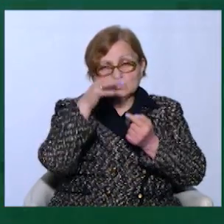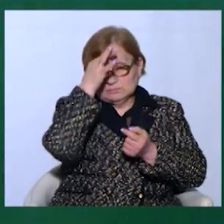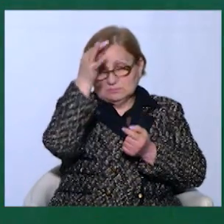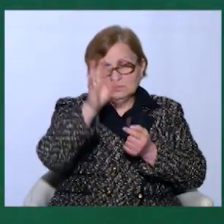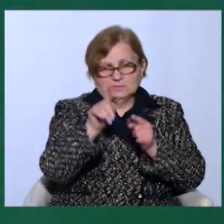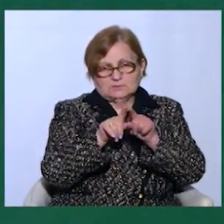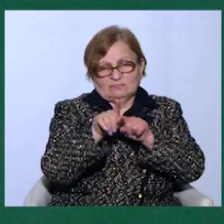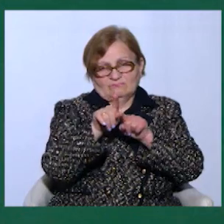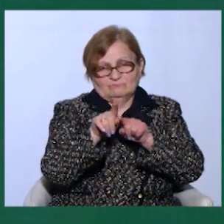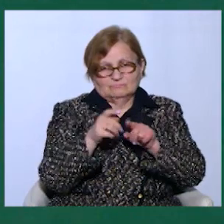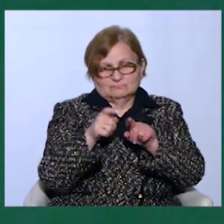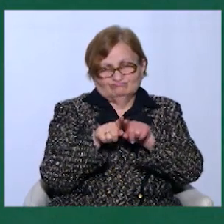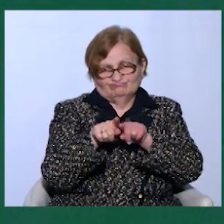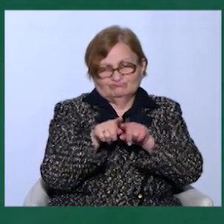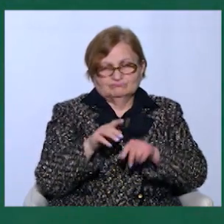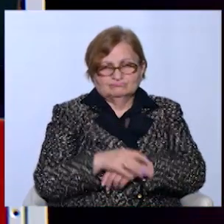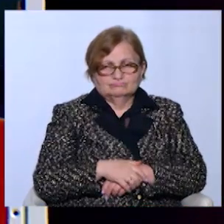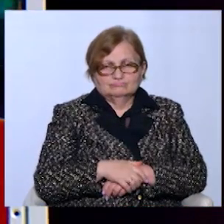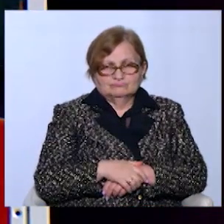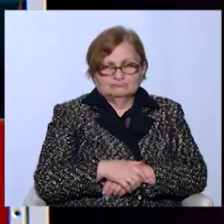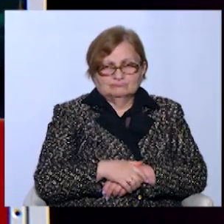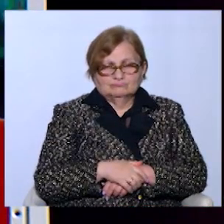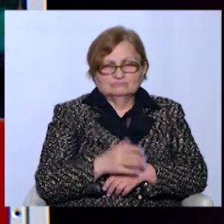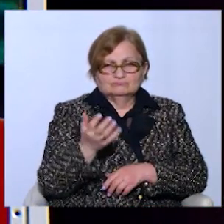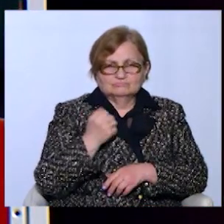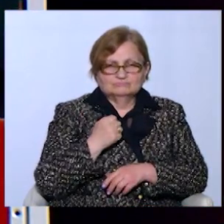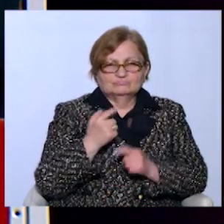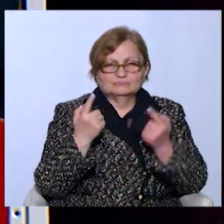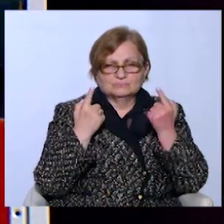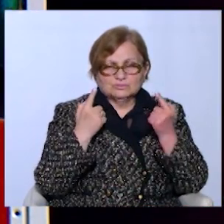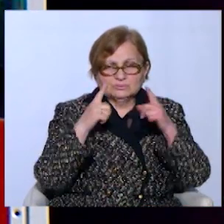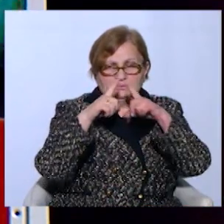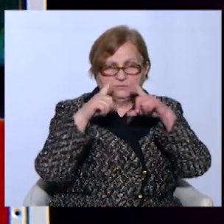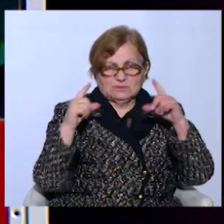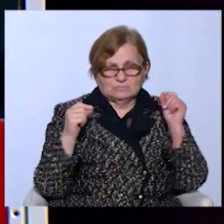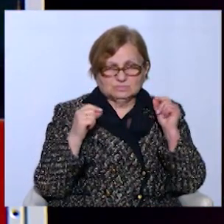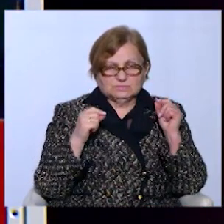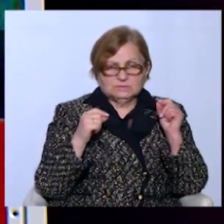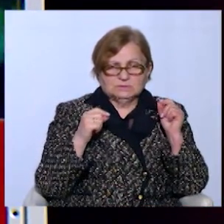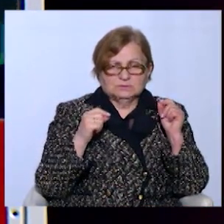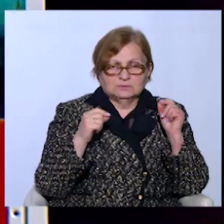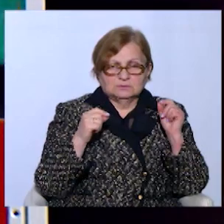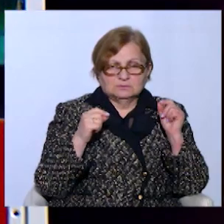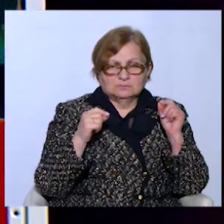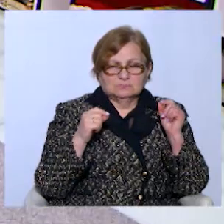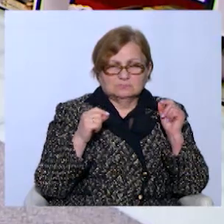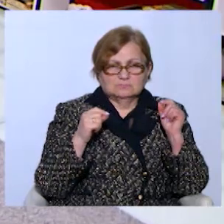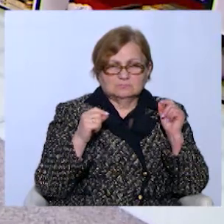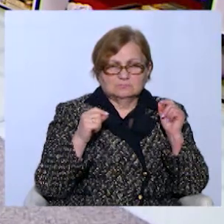ავწევ. აი ასე. ვიღებ დიდ სამკუთხედს და გვერდი,